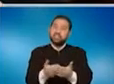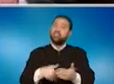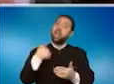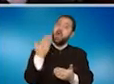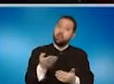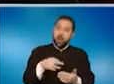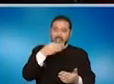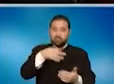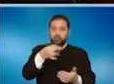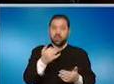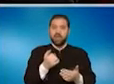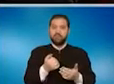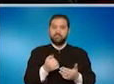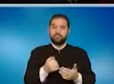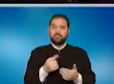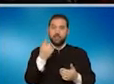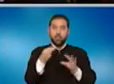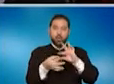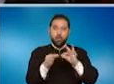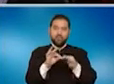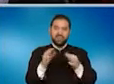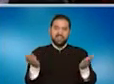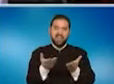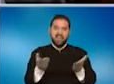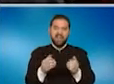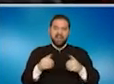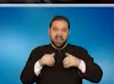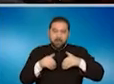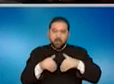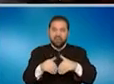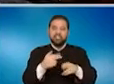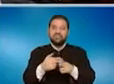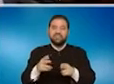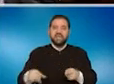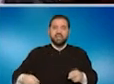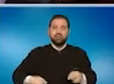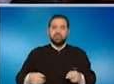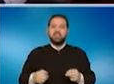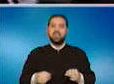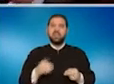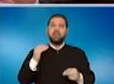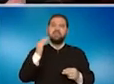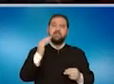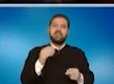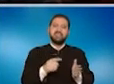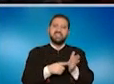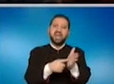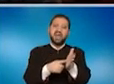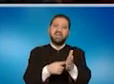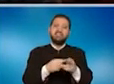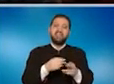și apoi, zice, un cuvânt care de fapt împinge liturghia mai departe, să le arate lor Evanghelia